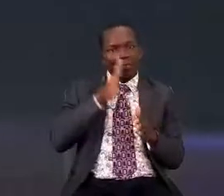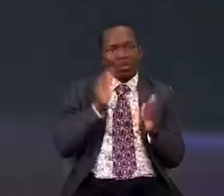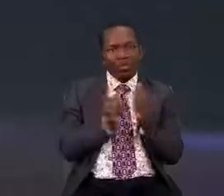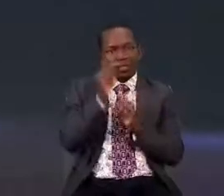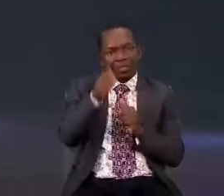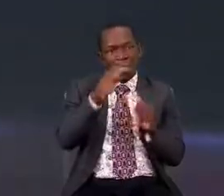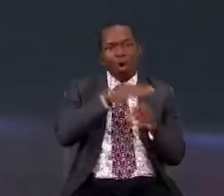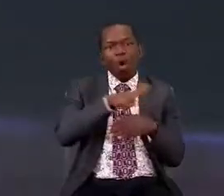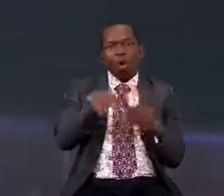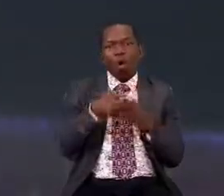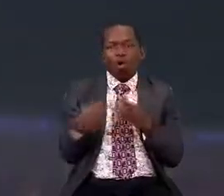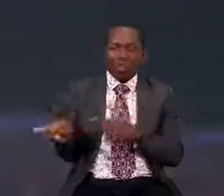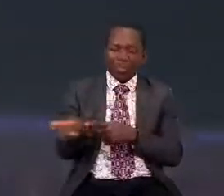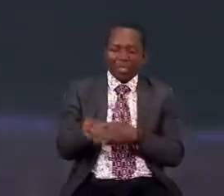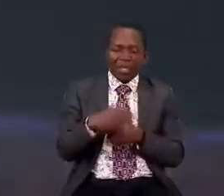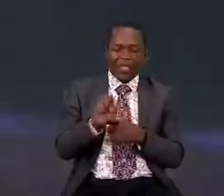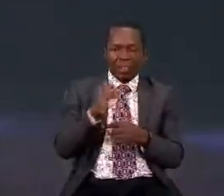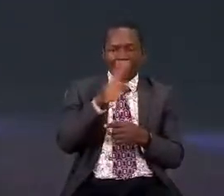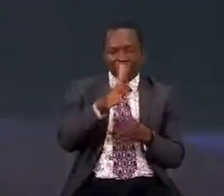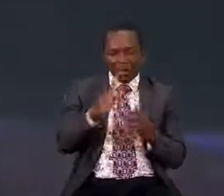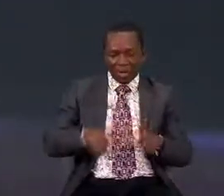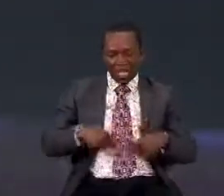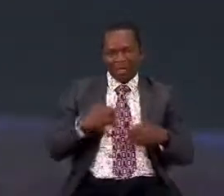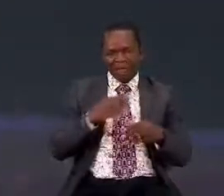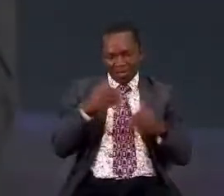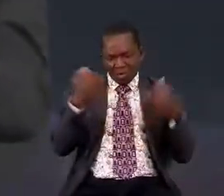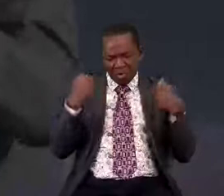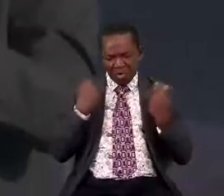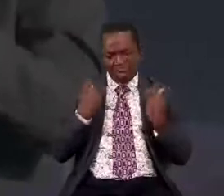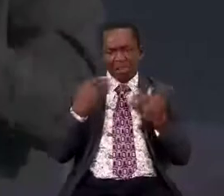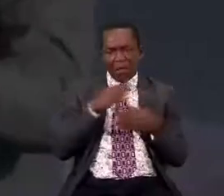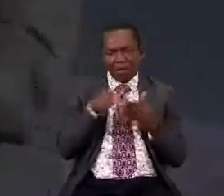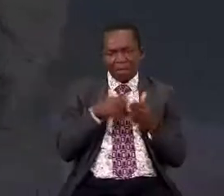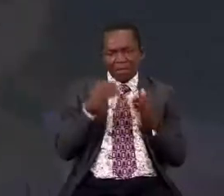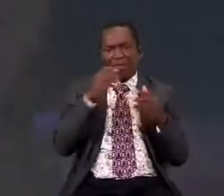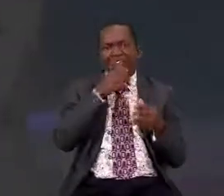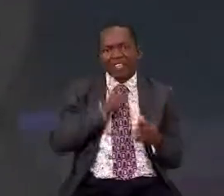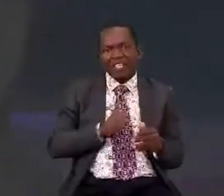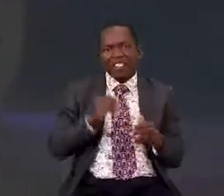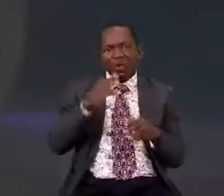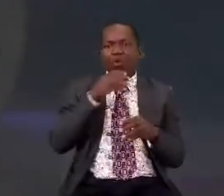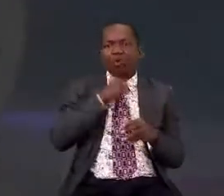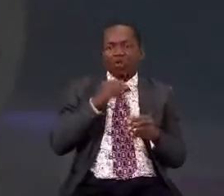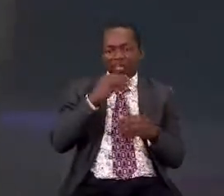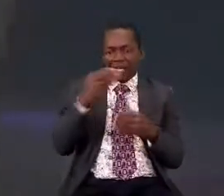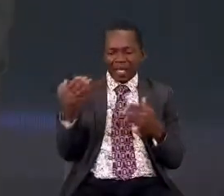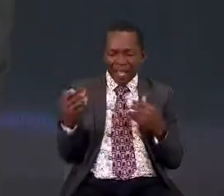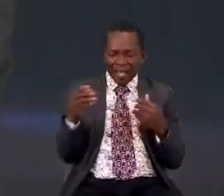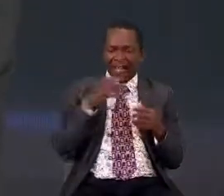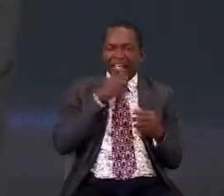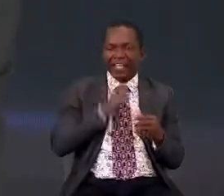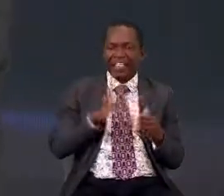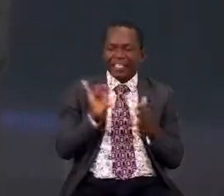il dit nul, ne tiendra devant toi tant que tu vivras. Je serai avec